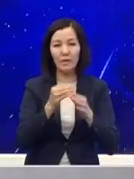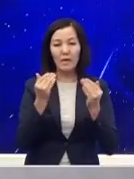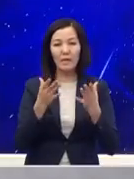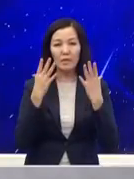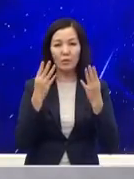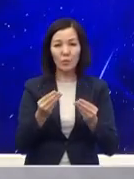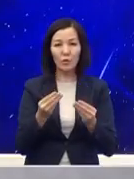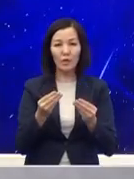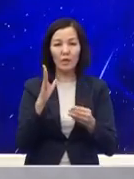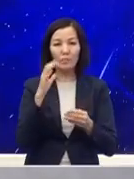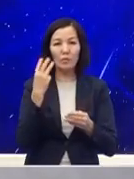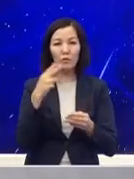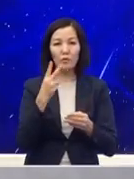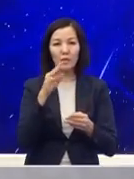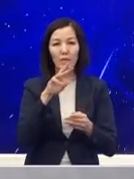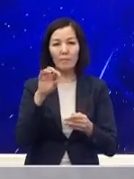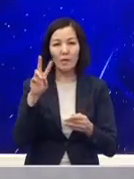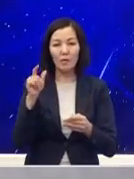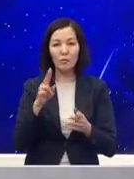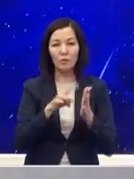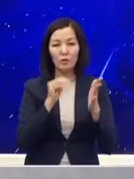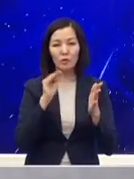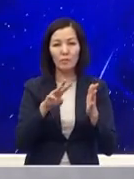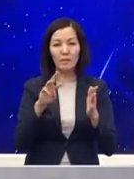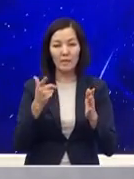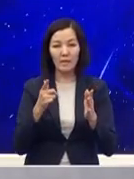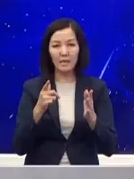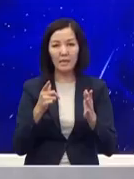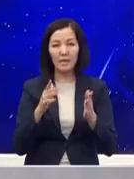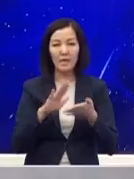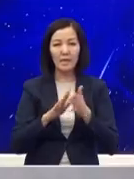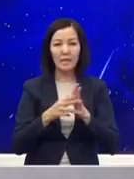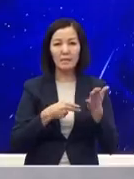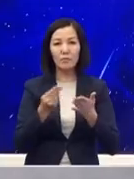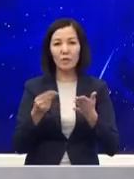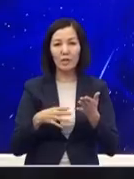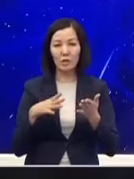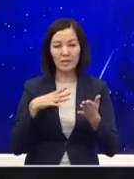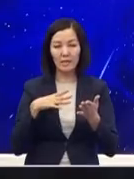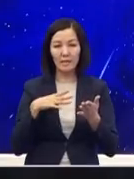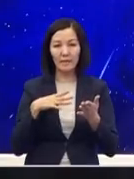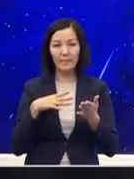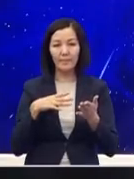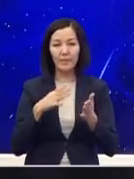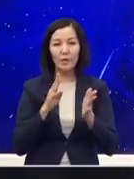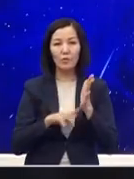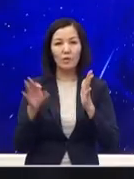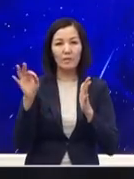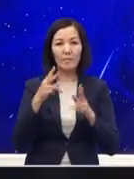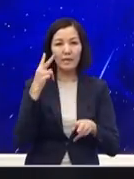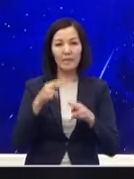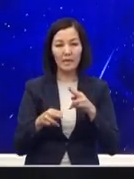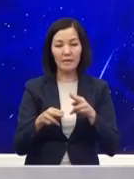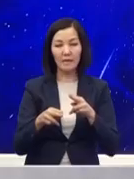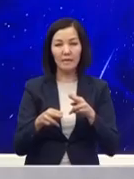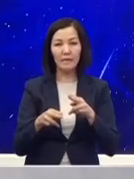таңда 532 миллион 700 мың теңгеге келісім шарт жасалынып отыр. 90% аяқталды деген себебі